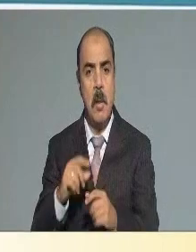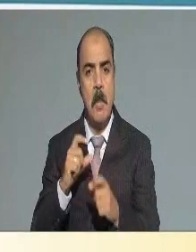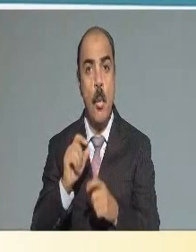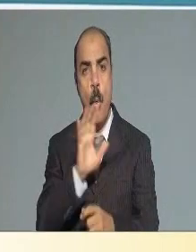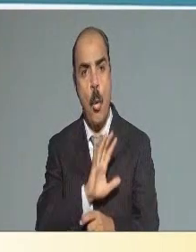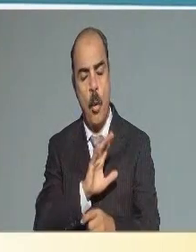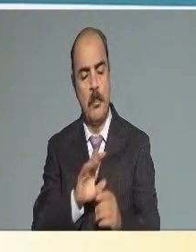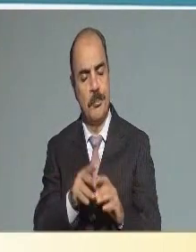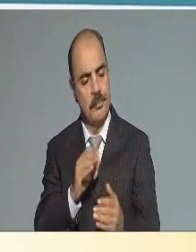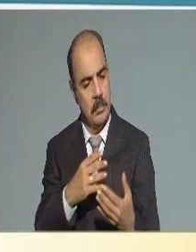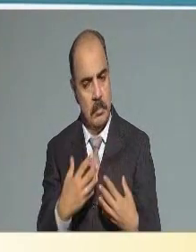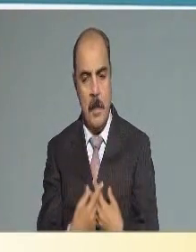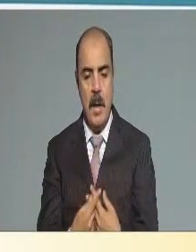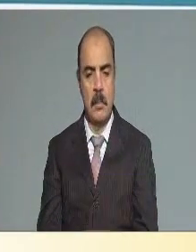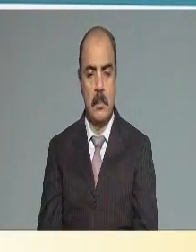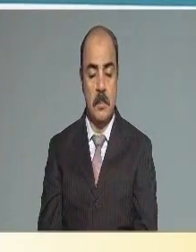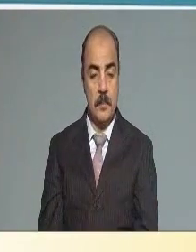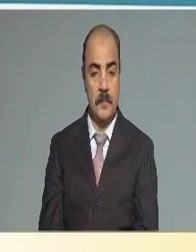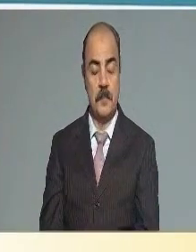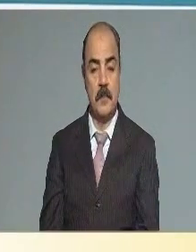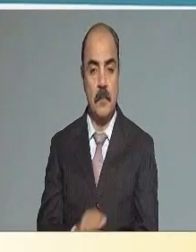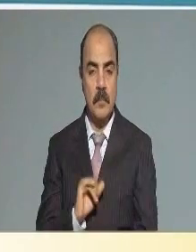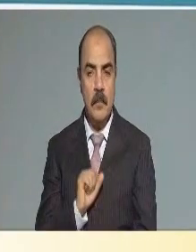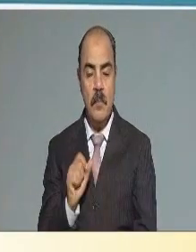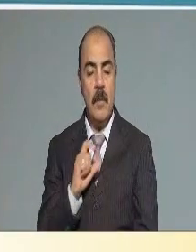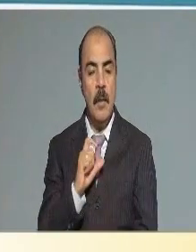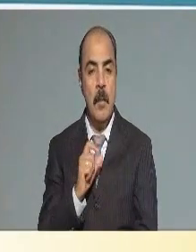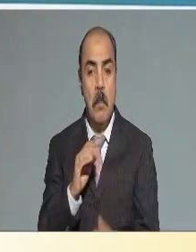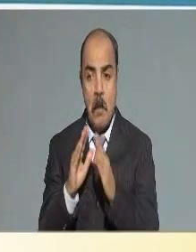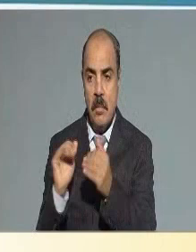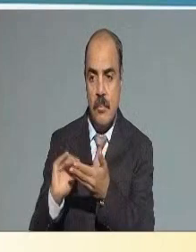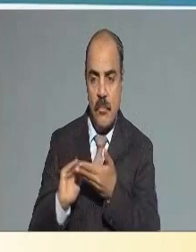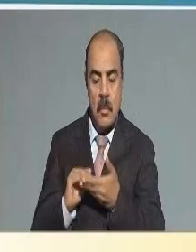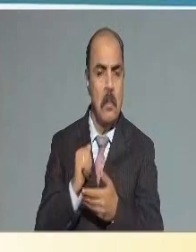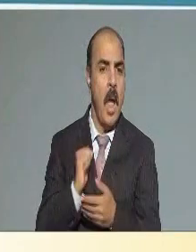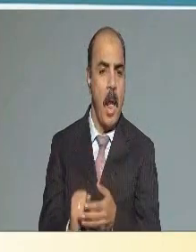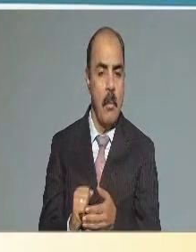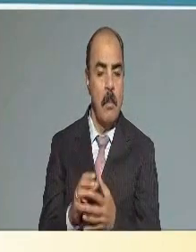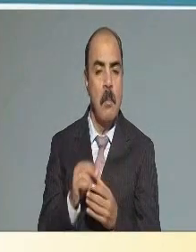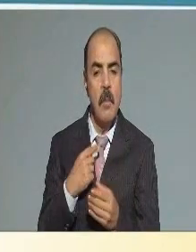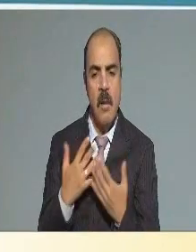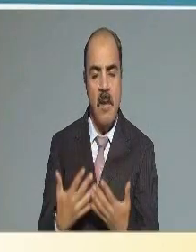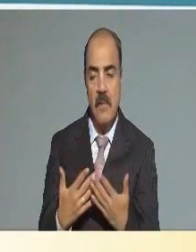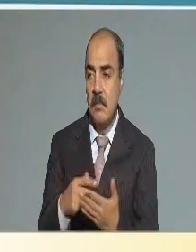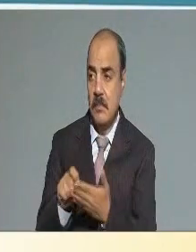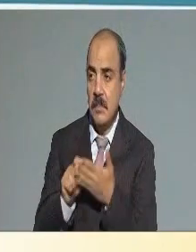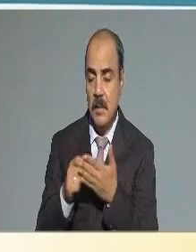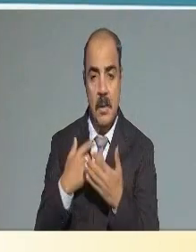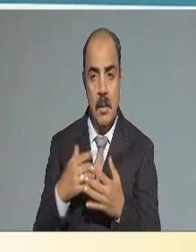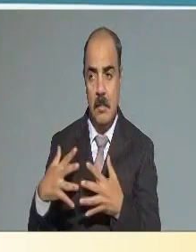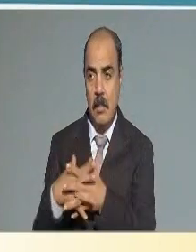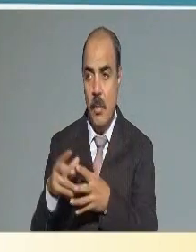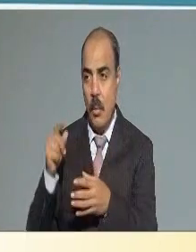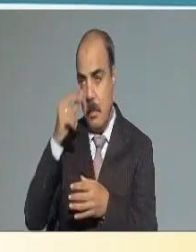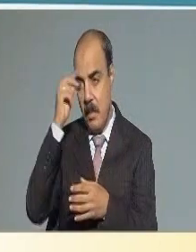الإعمار والتنمية، ودي يمكن لها خصوصية مع الدولة المصرية لأنه إحنا بنقدر نوفق أكتر من شريك تنمية